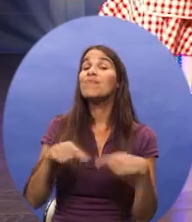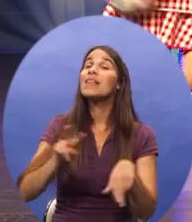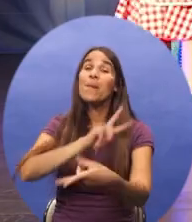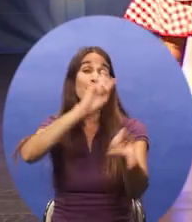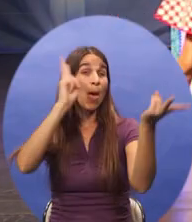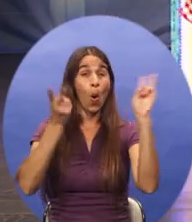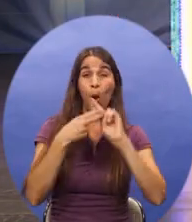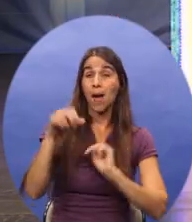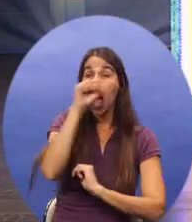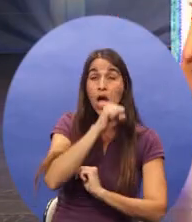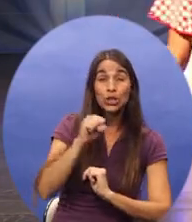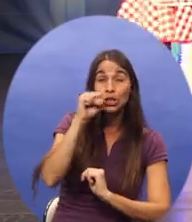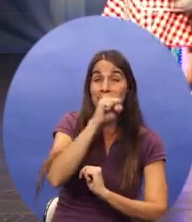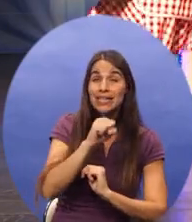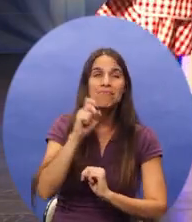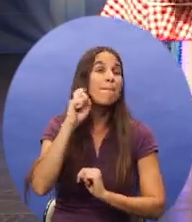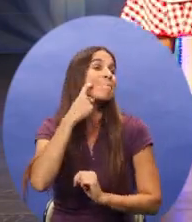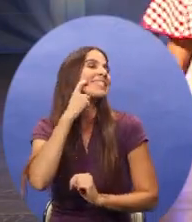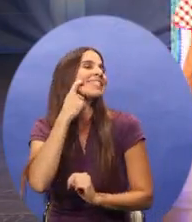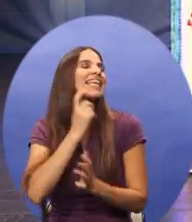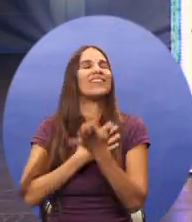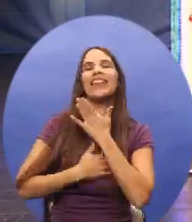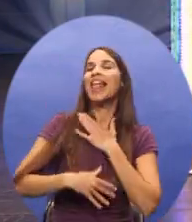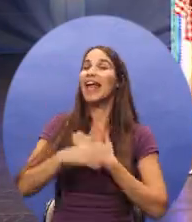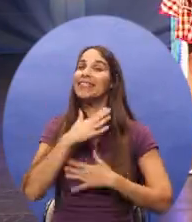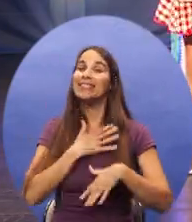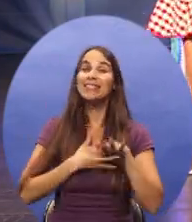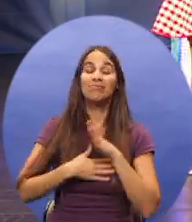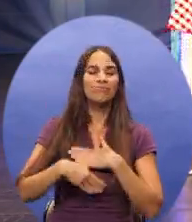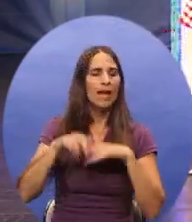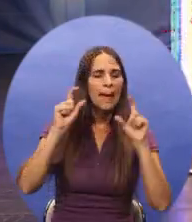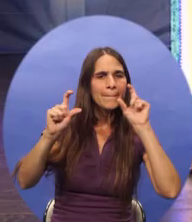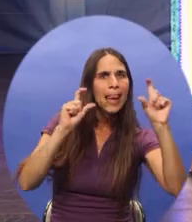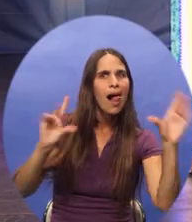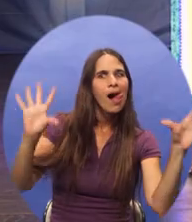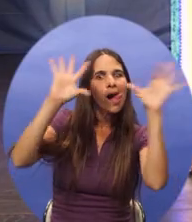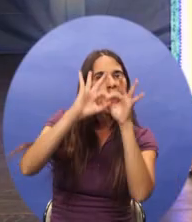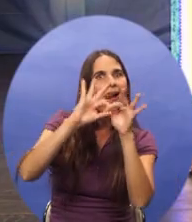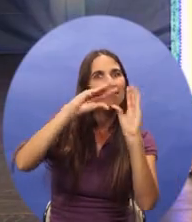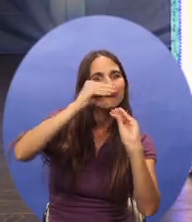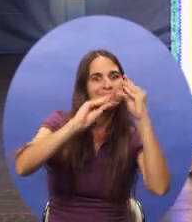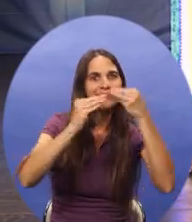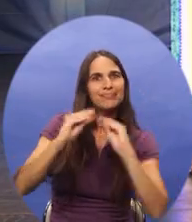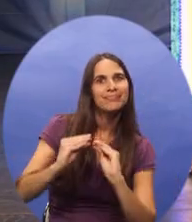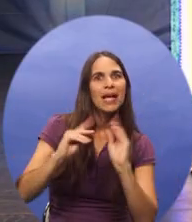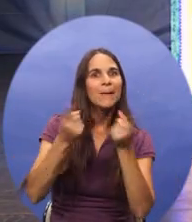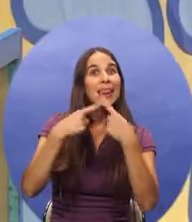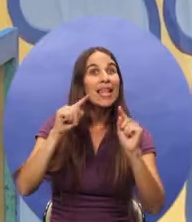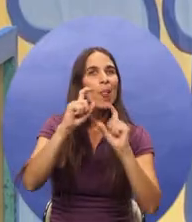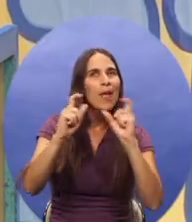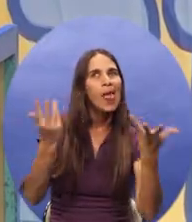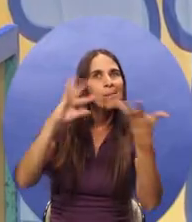בעולם השירים מצחיק ונעים, מרכיבים חרוזים, מנגינות